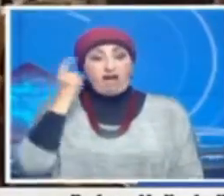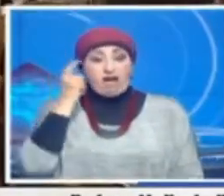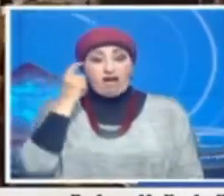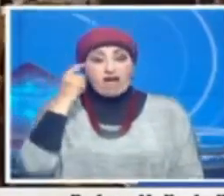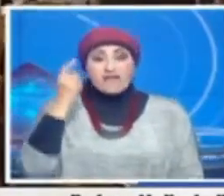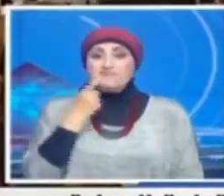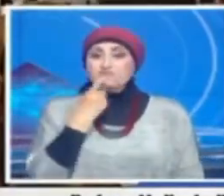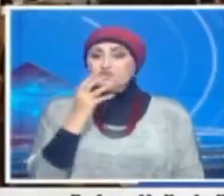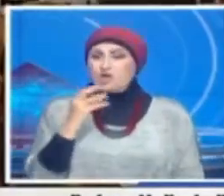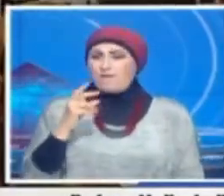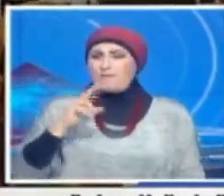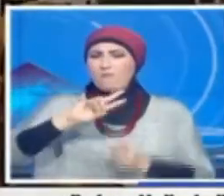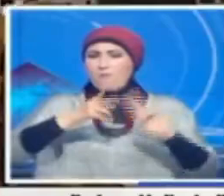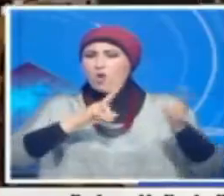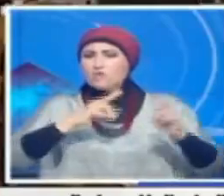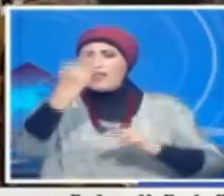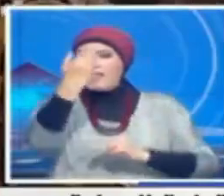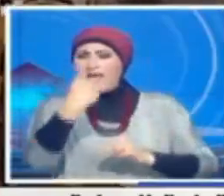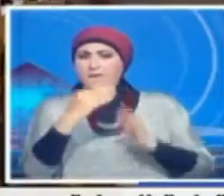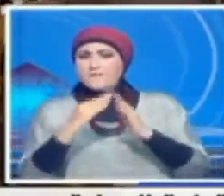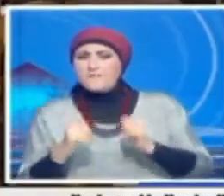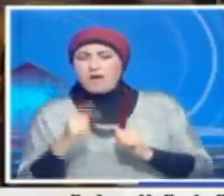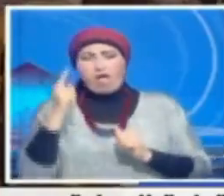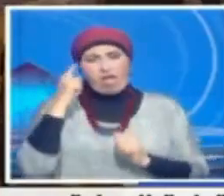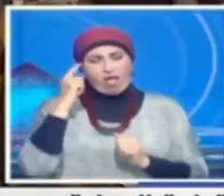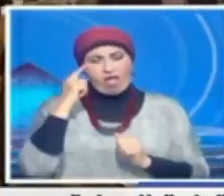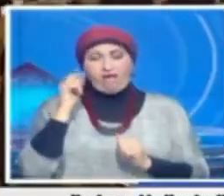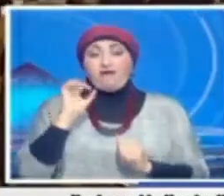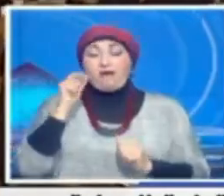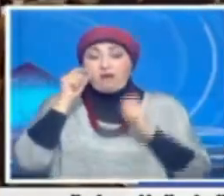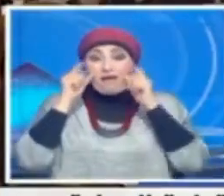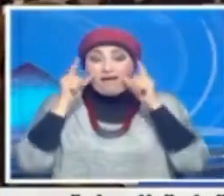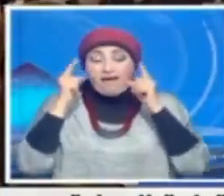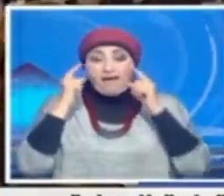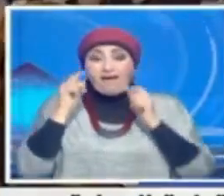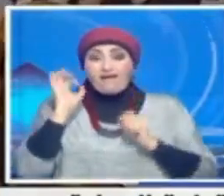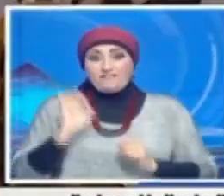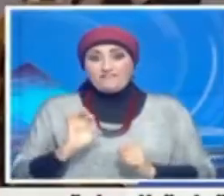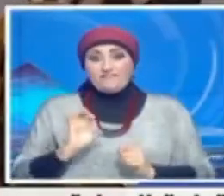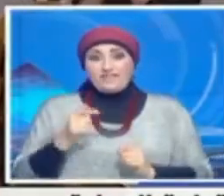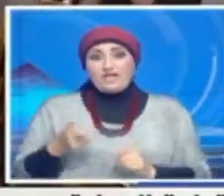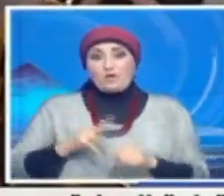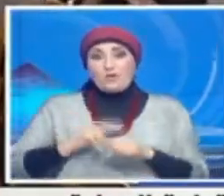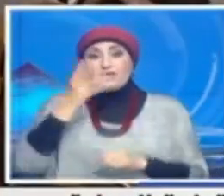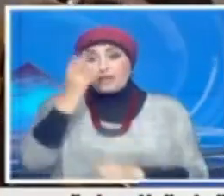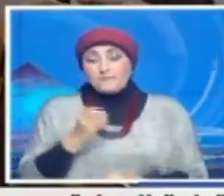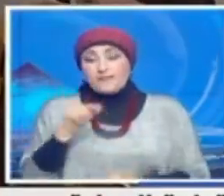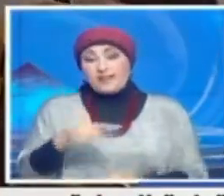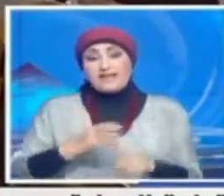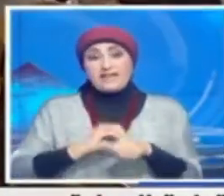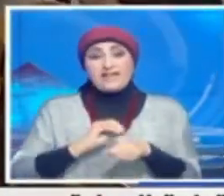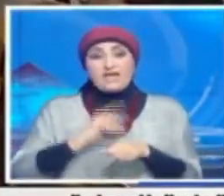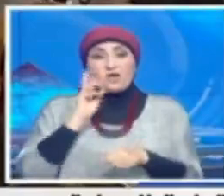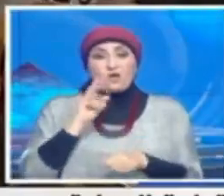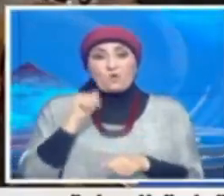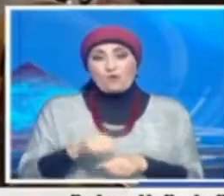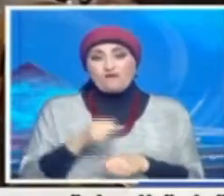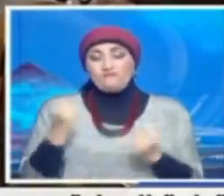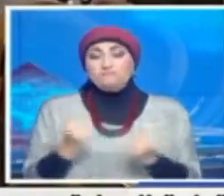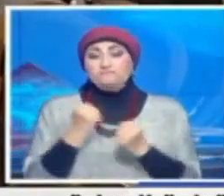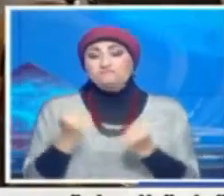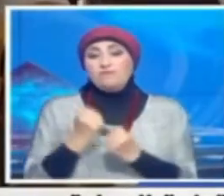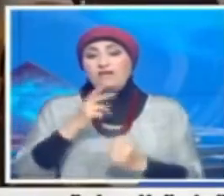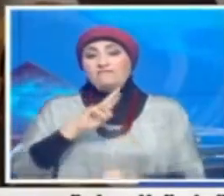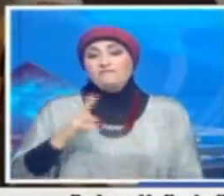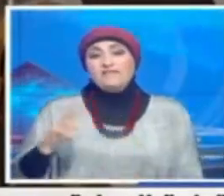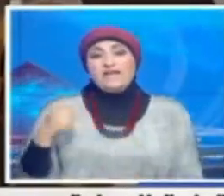الشباب اللي جاي من بلاد مختلفه على مصر، وكمان بنقدر ان احنا بعد كده بالليل في السيشنز بتاعت يعني الافترنون او في